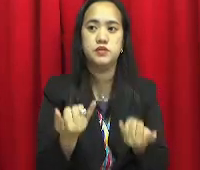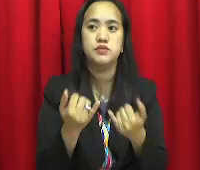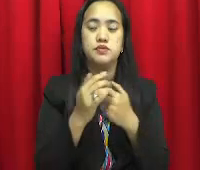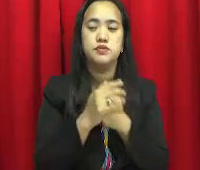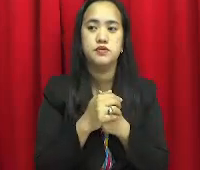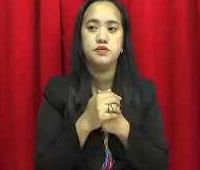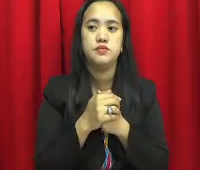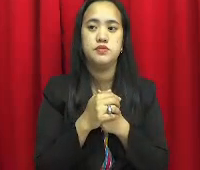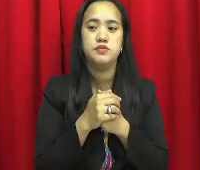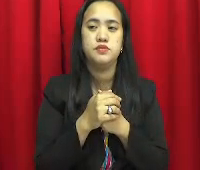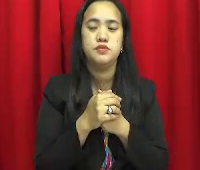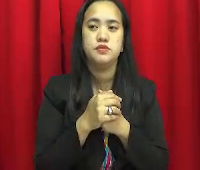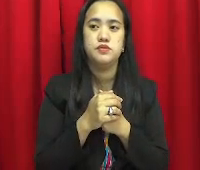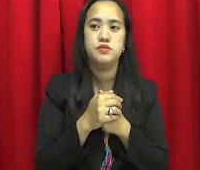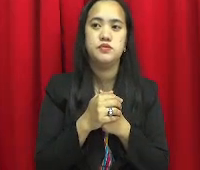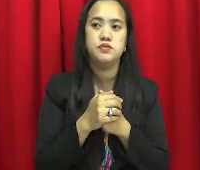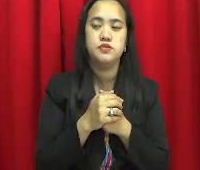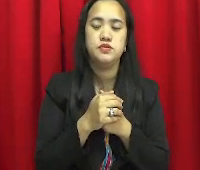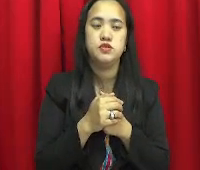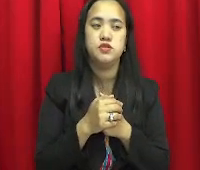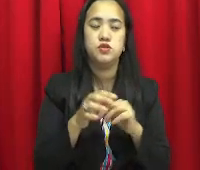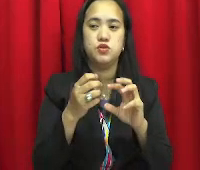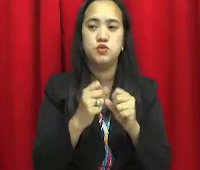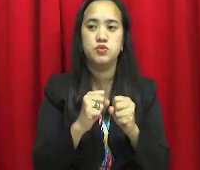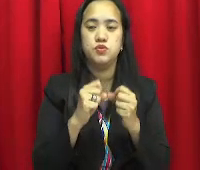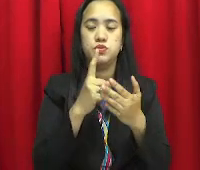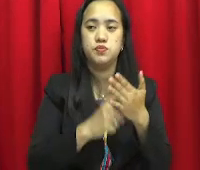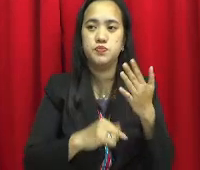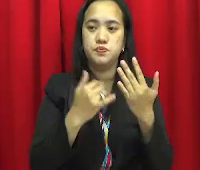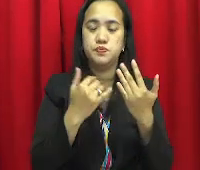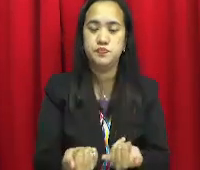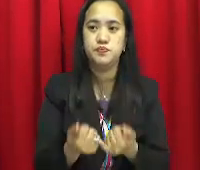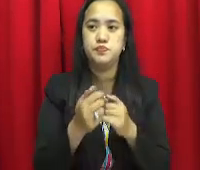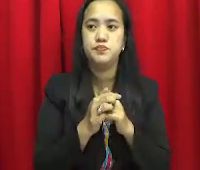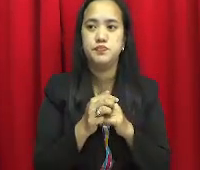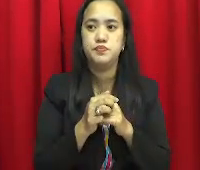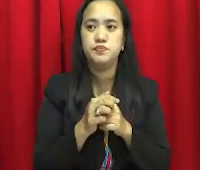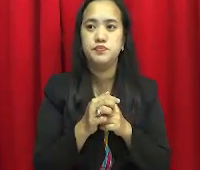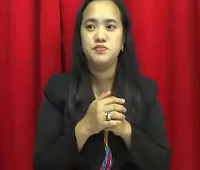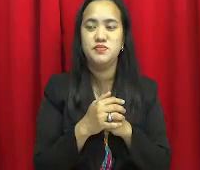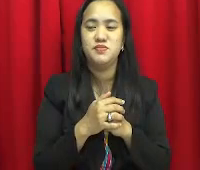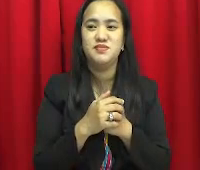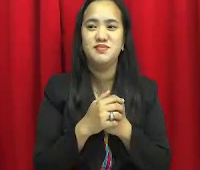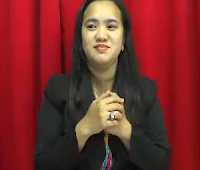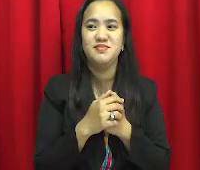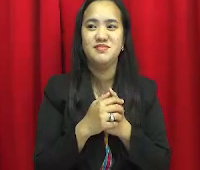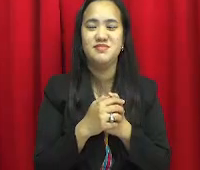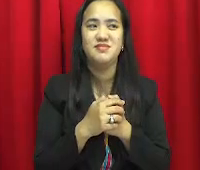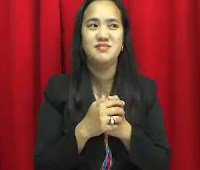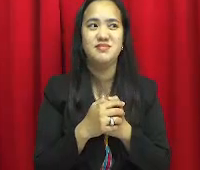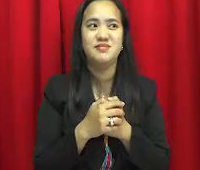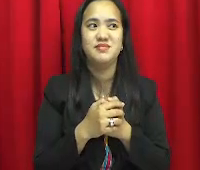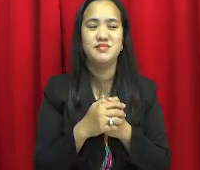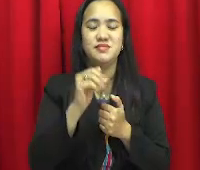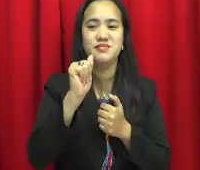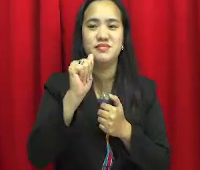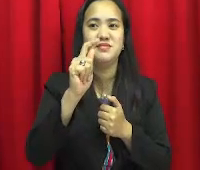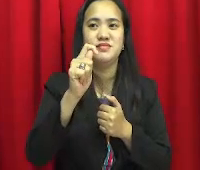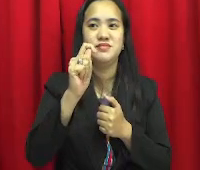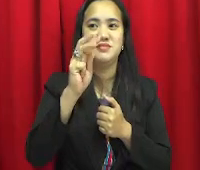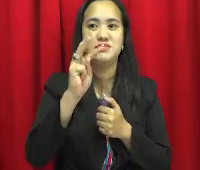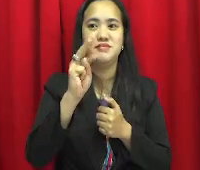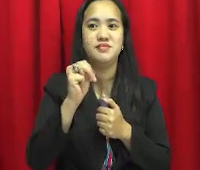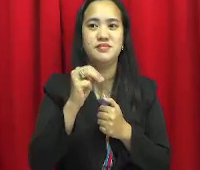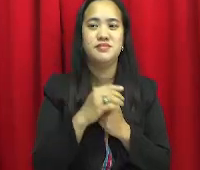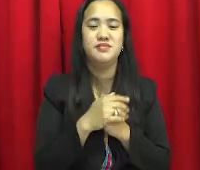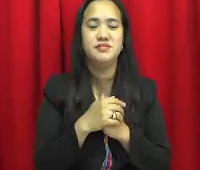Lamse lang may hawak nung ATM. So, paano yung malayo siya? Nabalik na ba sa ATM mo? By the way,